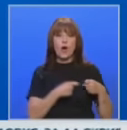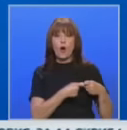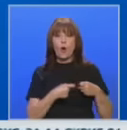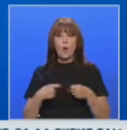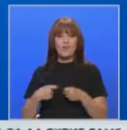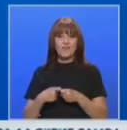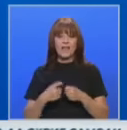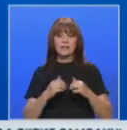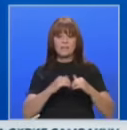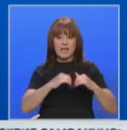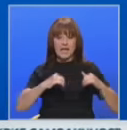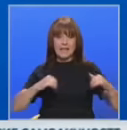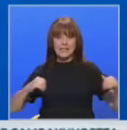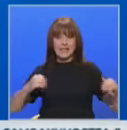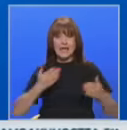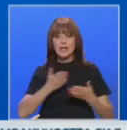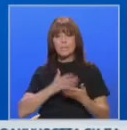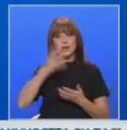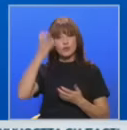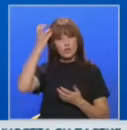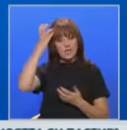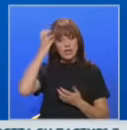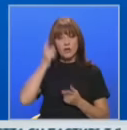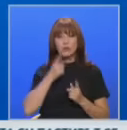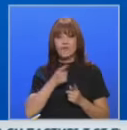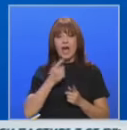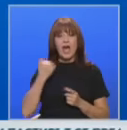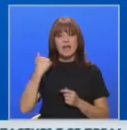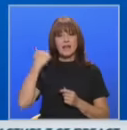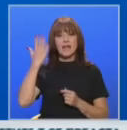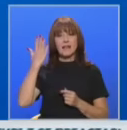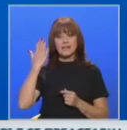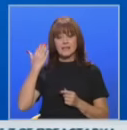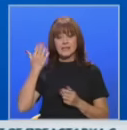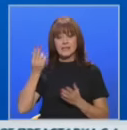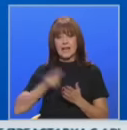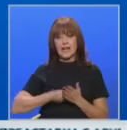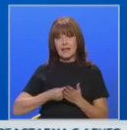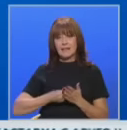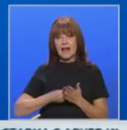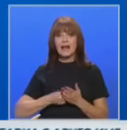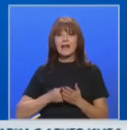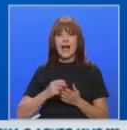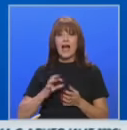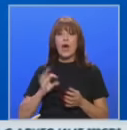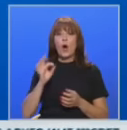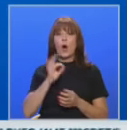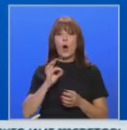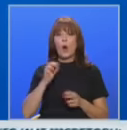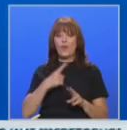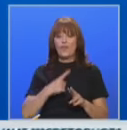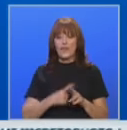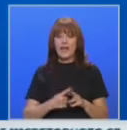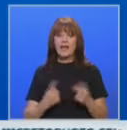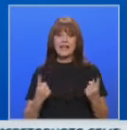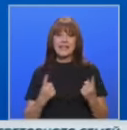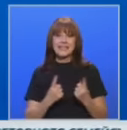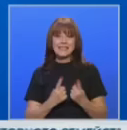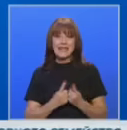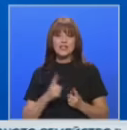нараснало разделение между държавите. Предупреждението е на генералния секретар на ООН в навечерието на ежегодната среща на върха на